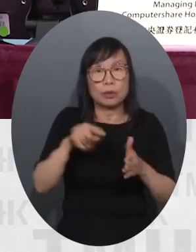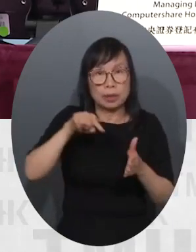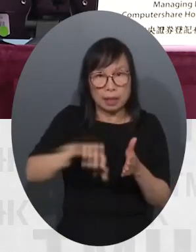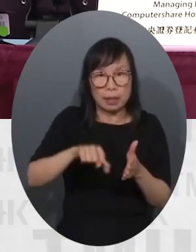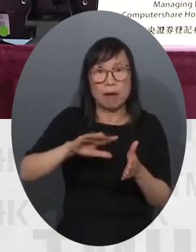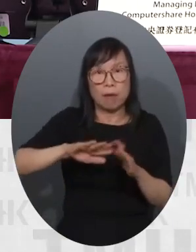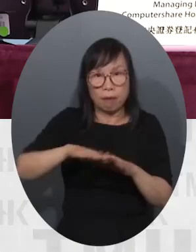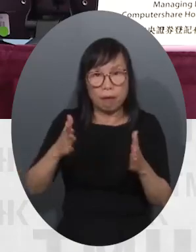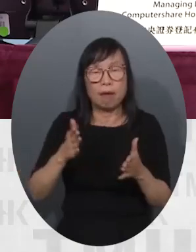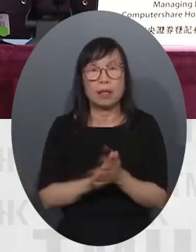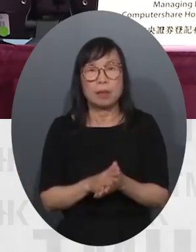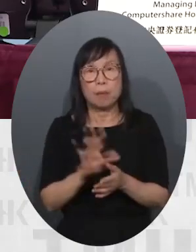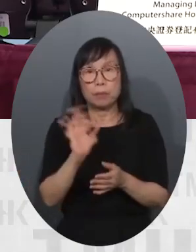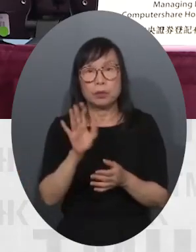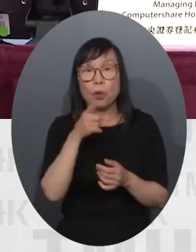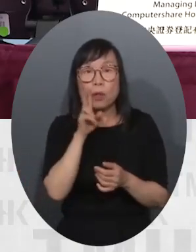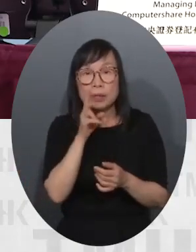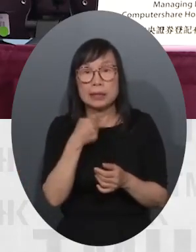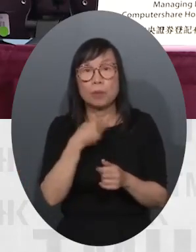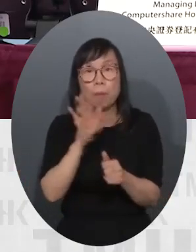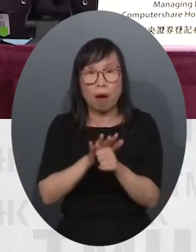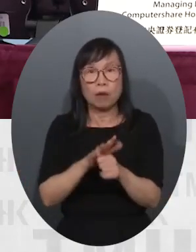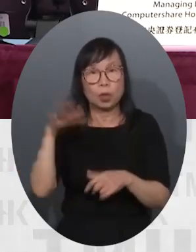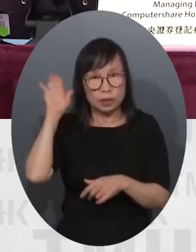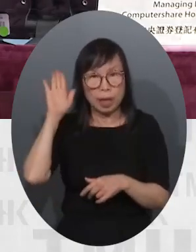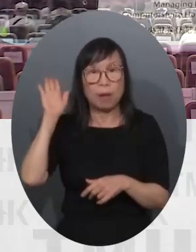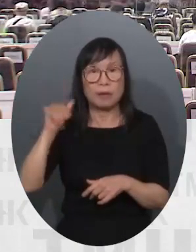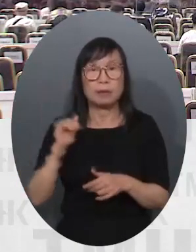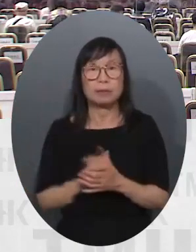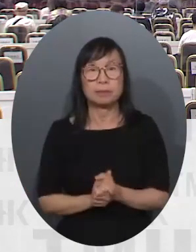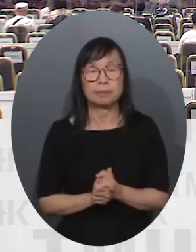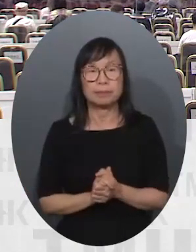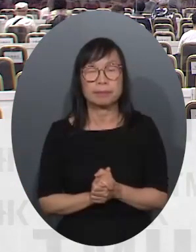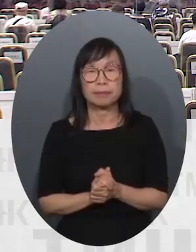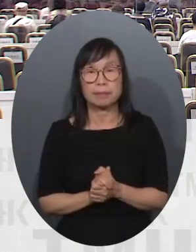幕。如需任何協助，請舉手。